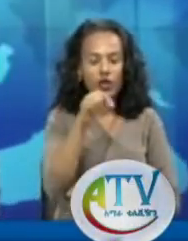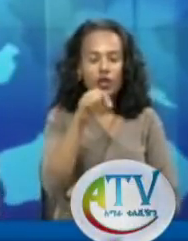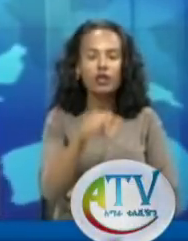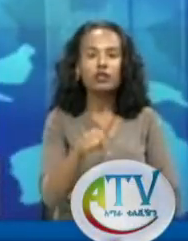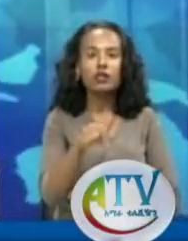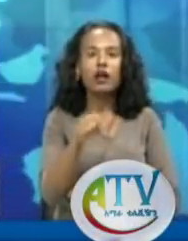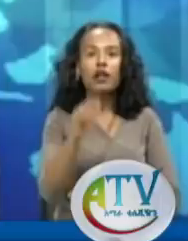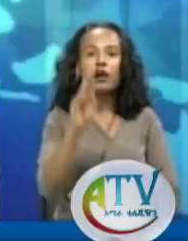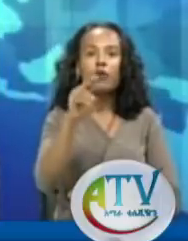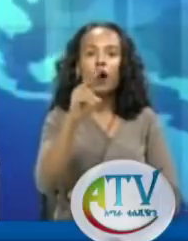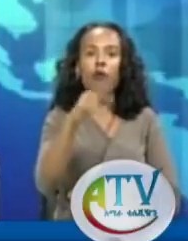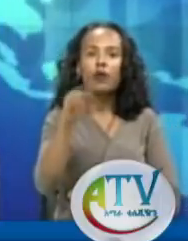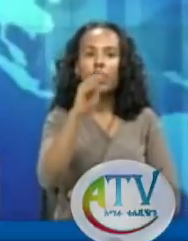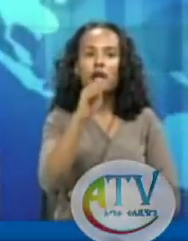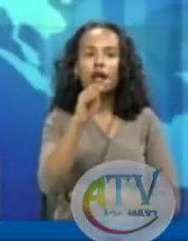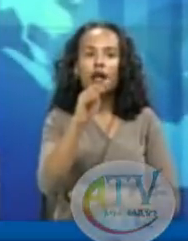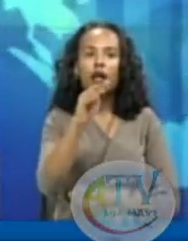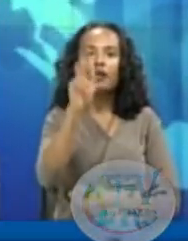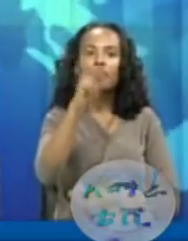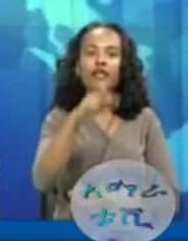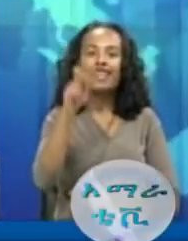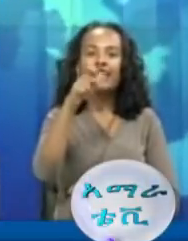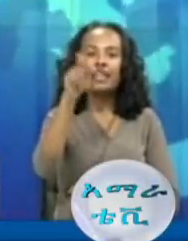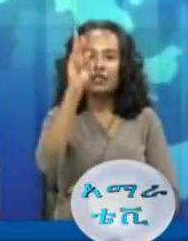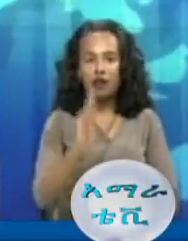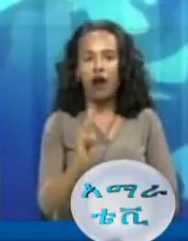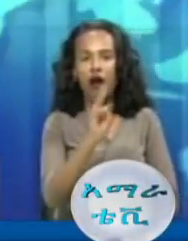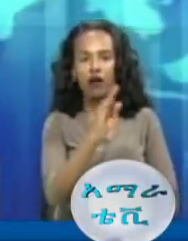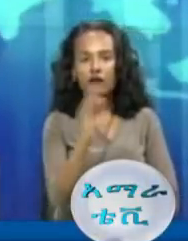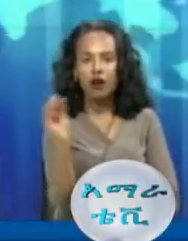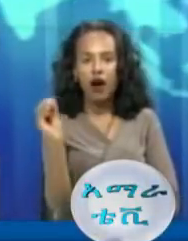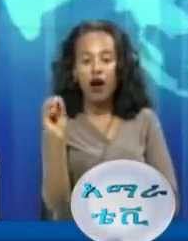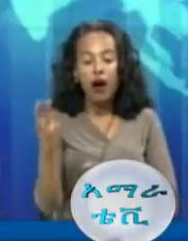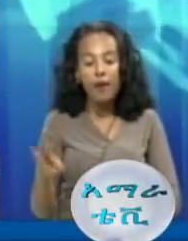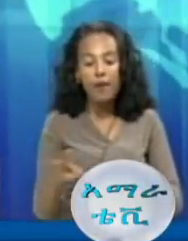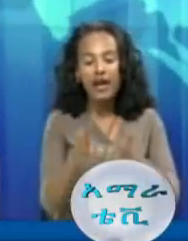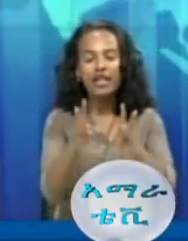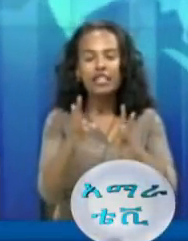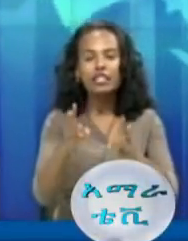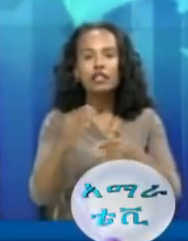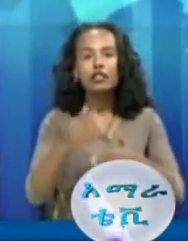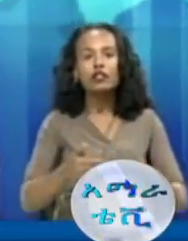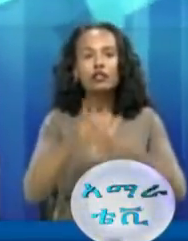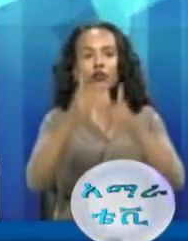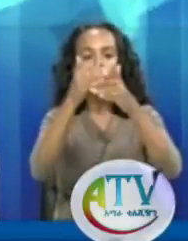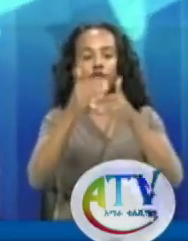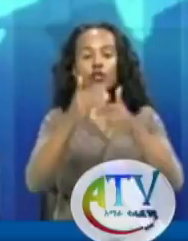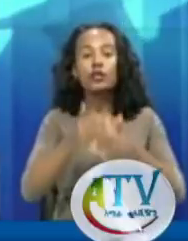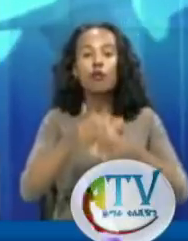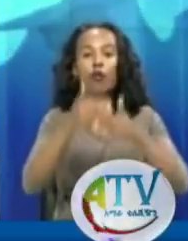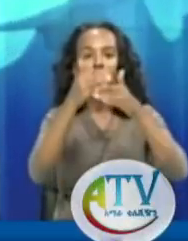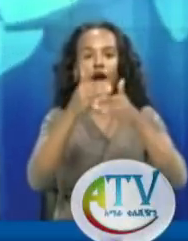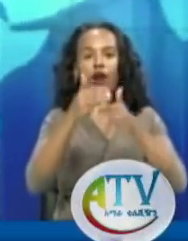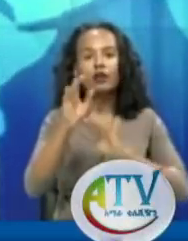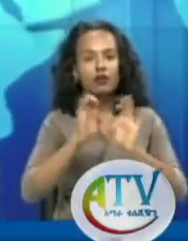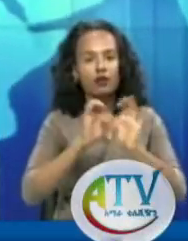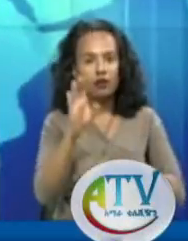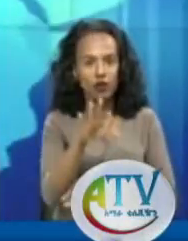ሜይ አርጆ ደዴሳና መገጭ ግድቦች ግንባታ እየተካሄደ